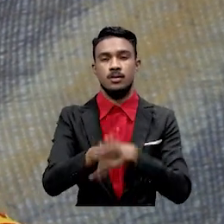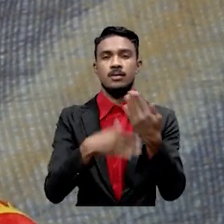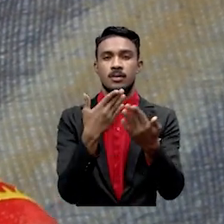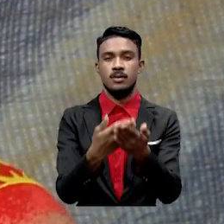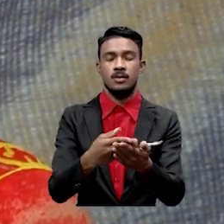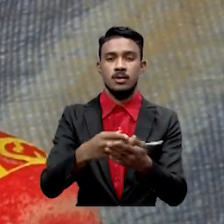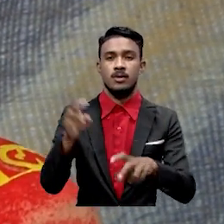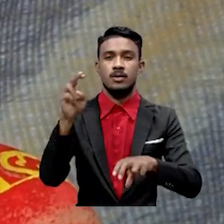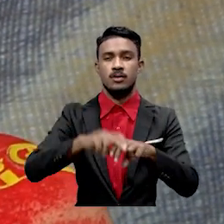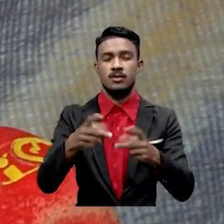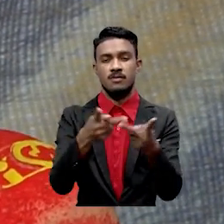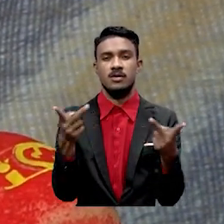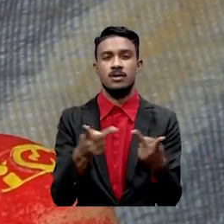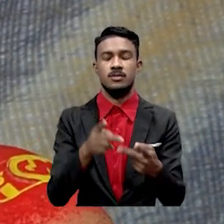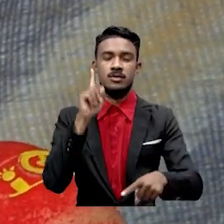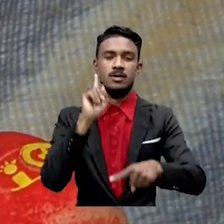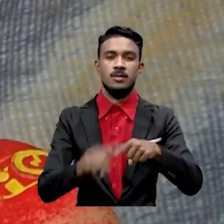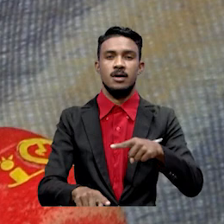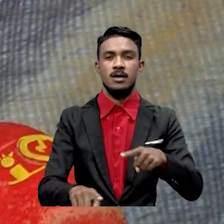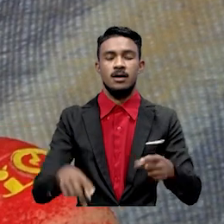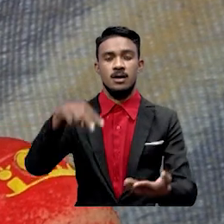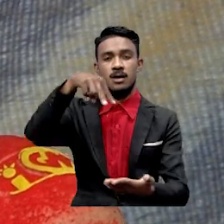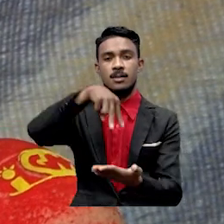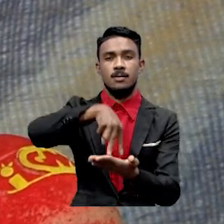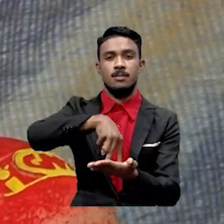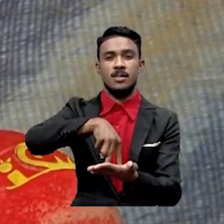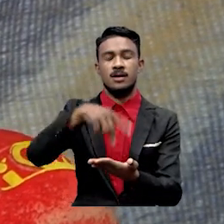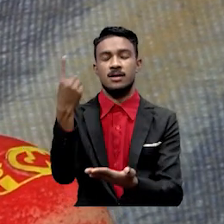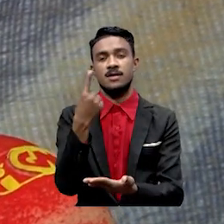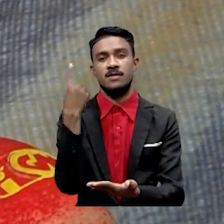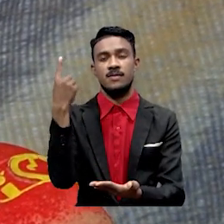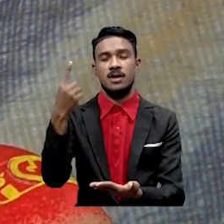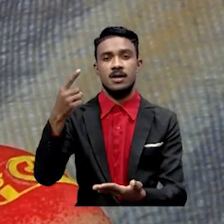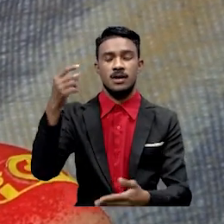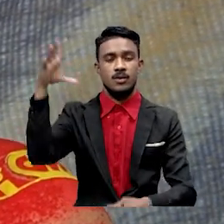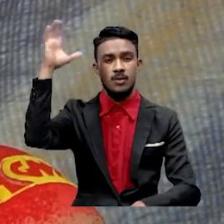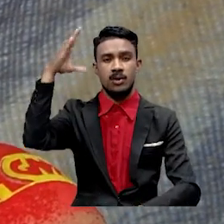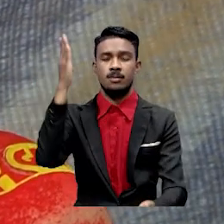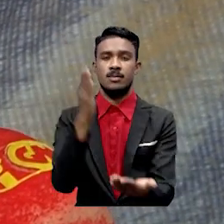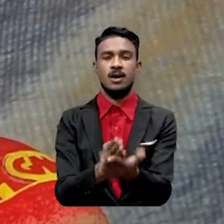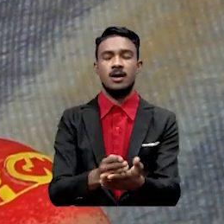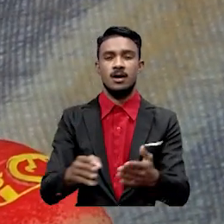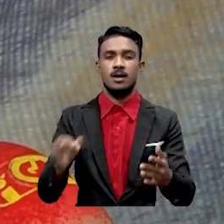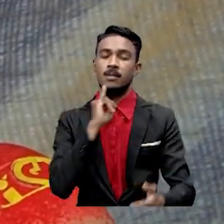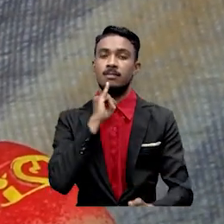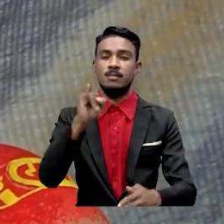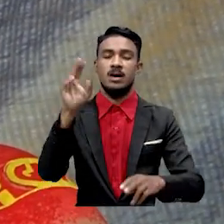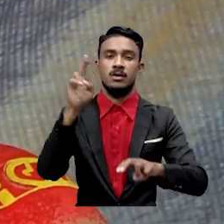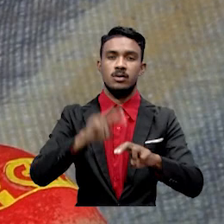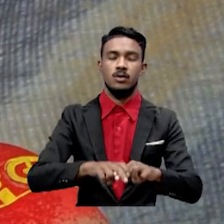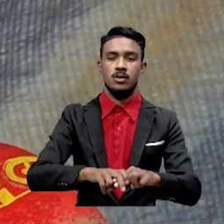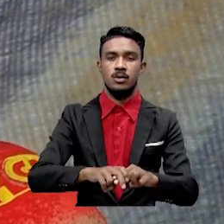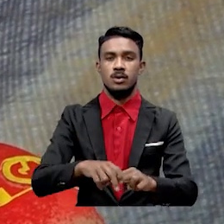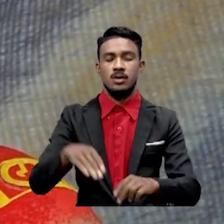Tur fatin mus lagi aku. Amri bret udan bara metu kalan stoba